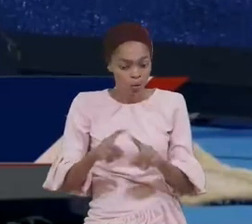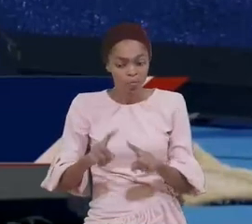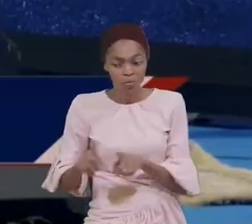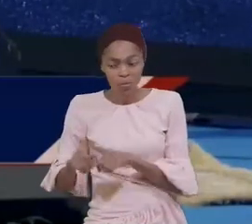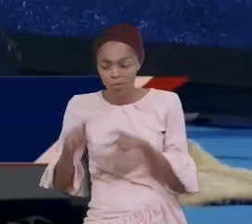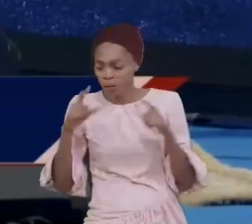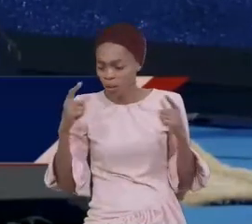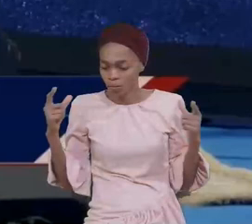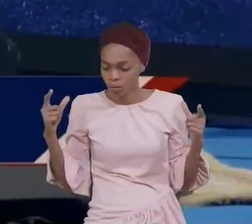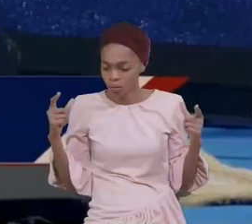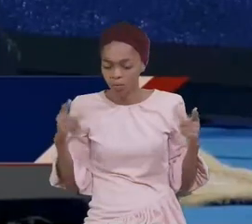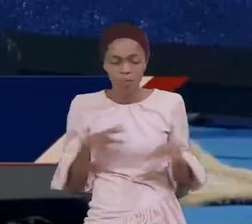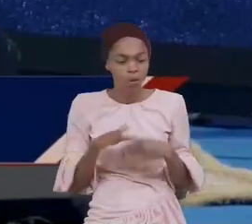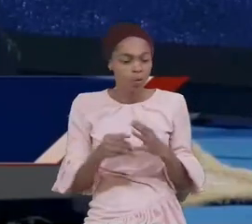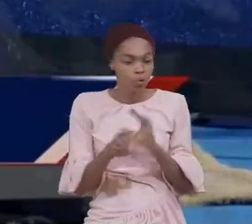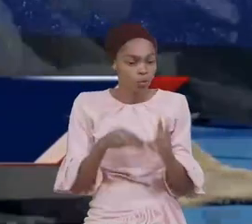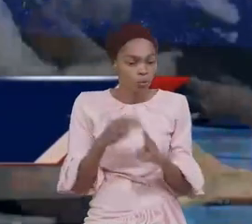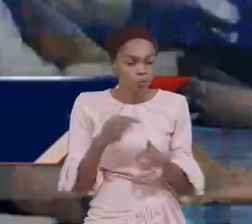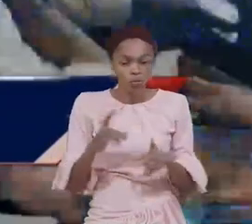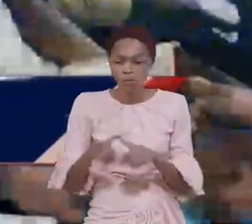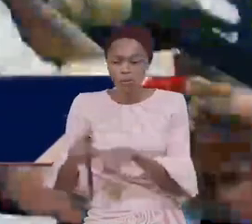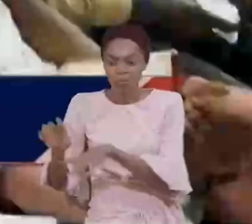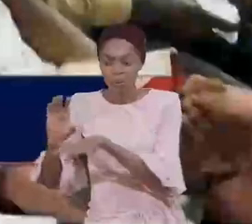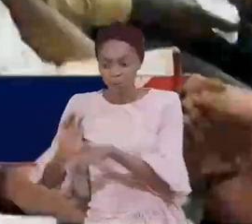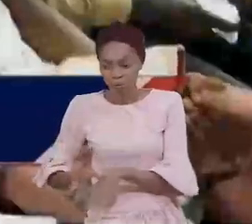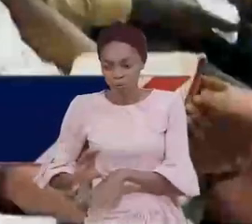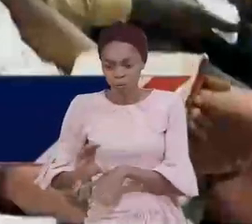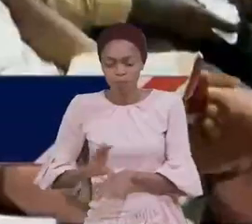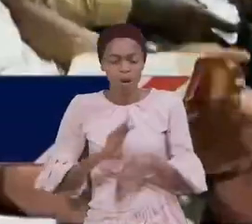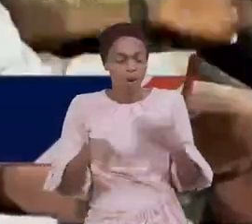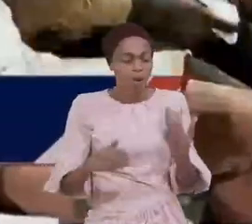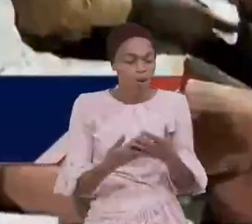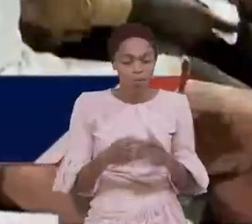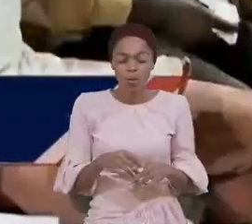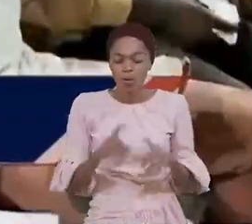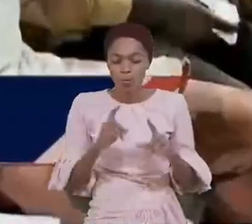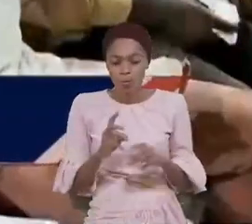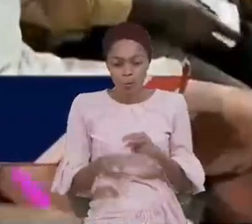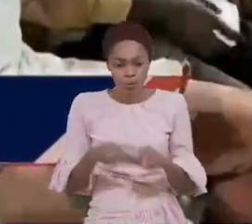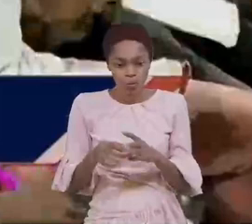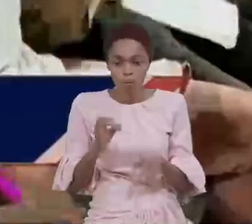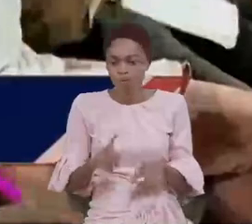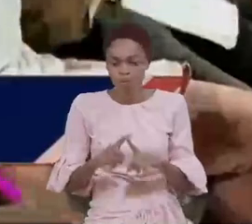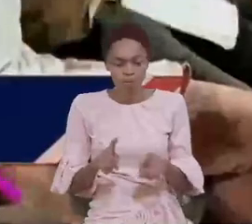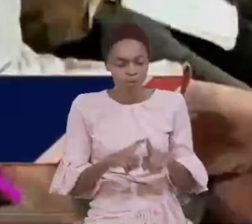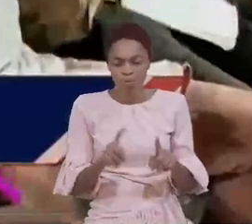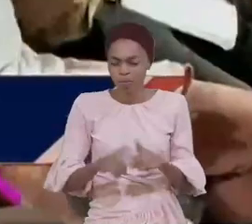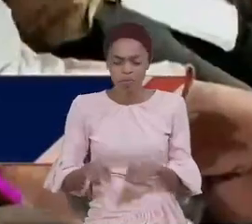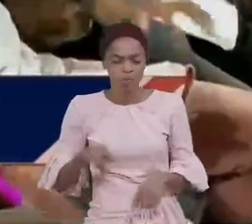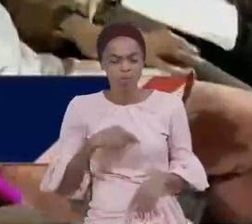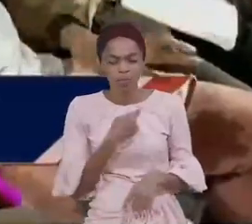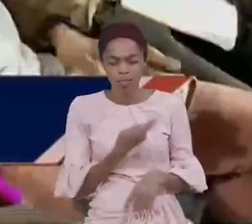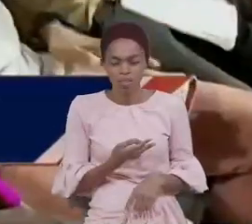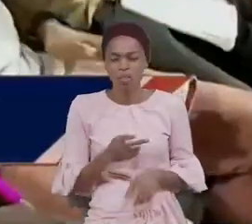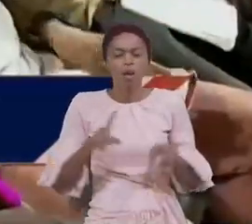partout le monde, le monde de diverses langues, le monde de diverses cultures, le monde de diverses religions,